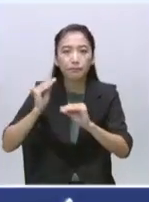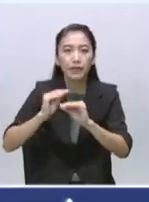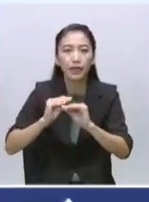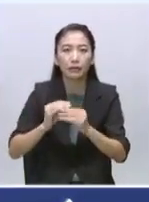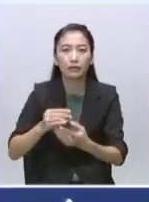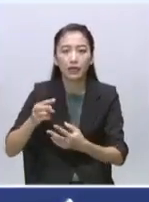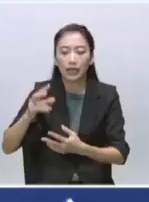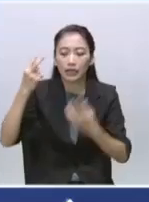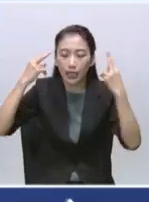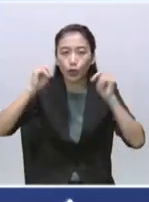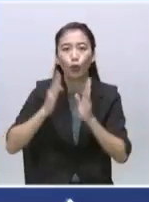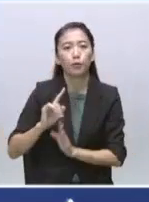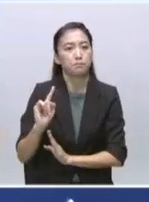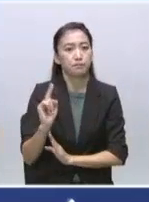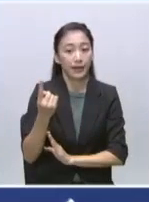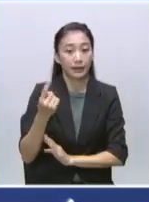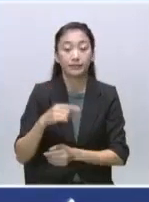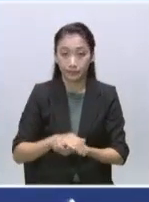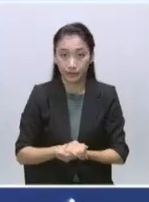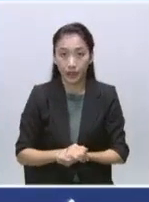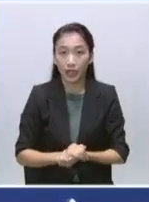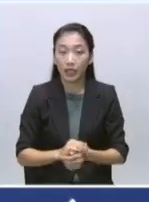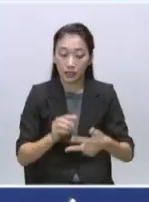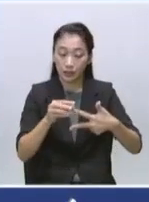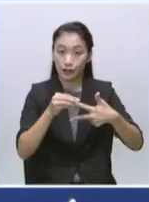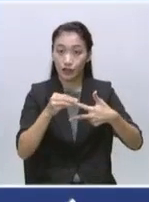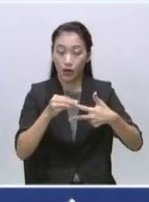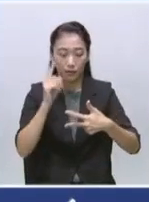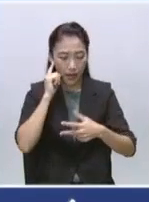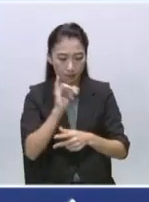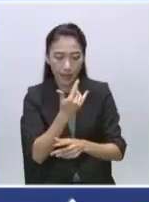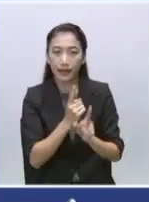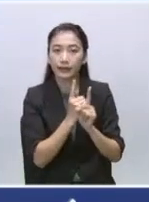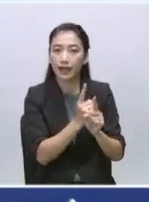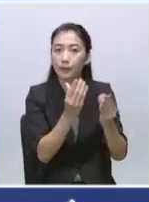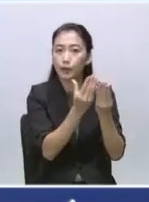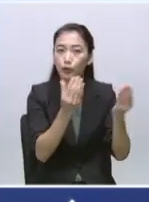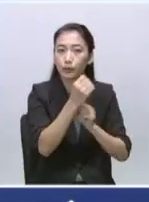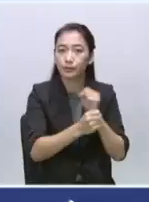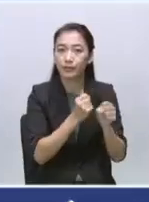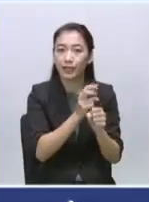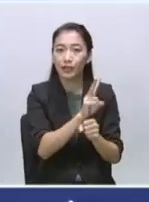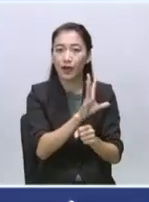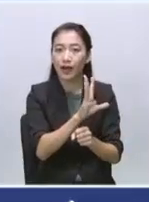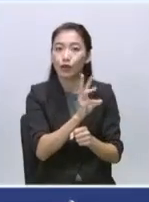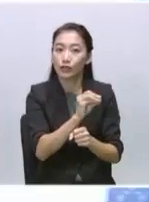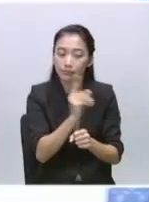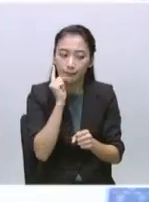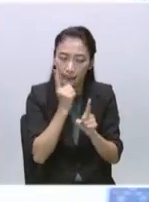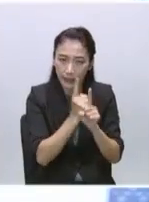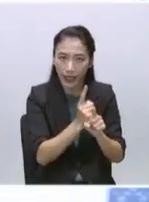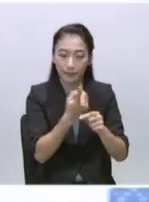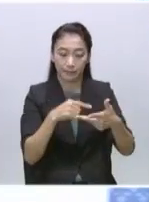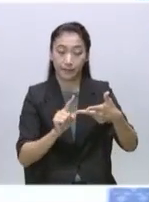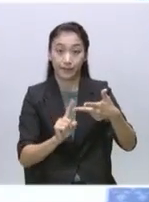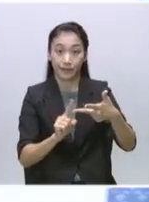แนวทางที่2ครับอาจจะเป็นไปนับตามรัฐธรรมนูญฉบับปี2560มีผลใช้บังคับและแนวทางที่3ครับคือนับ